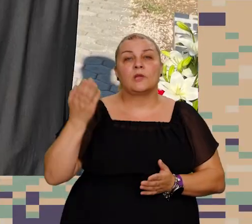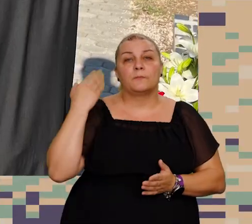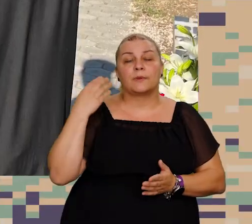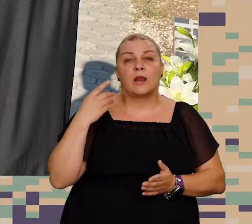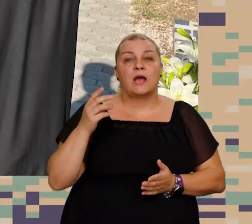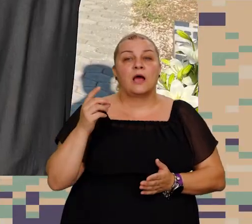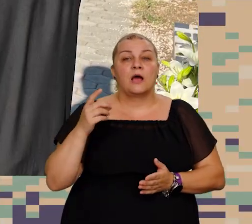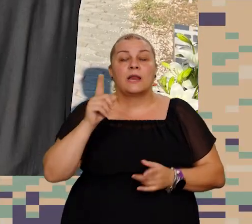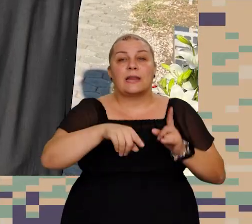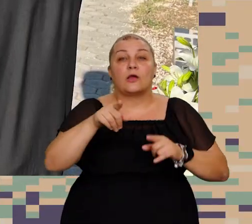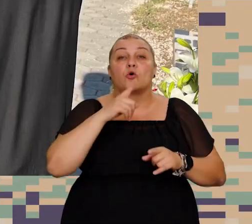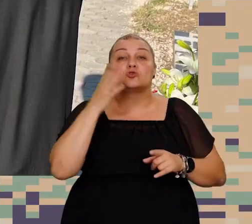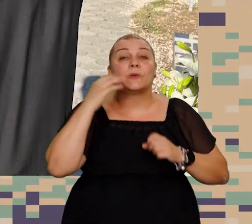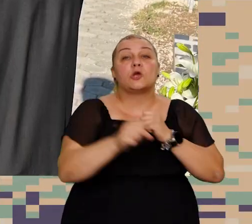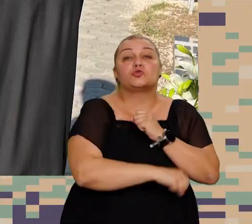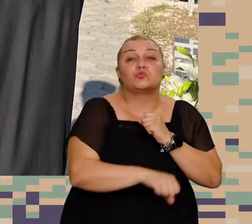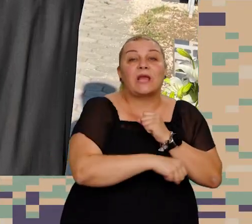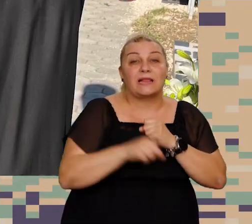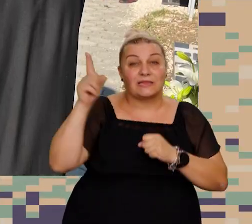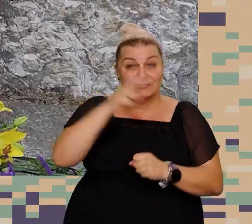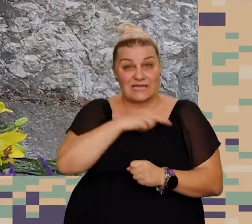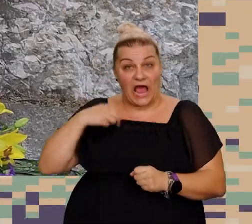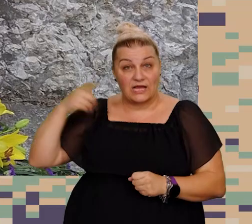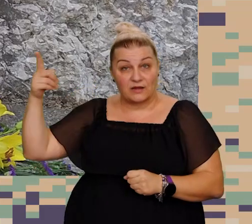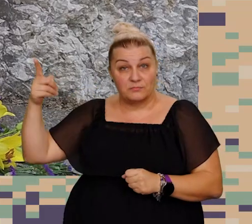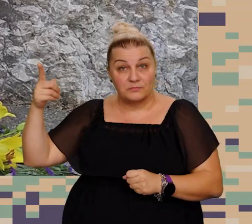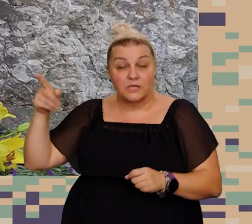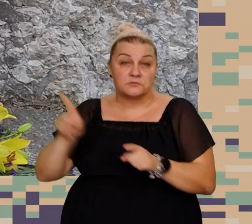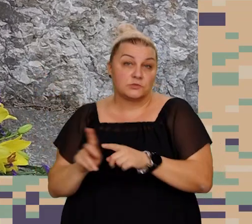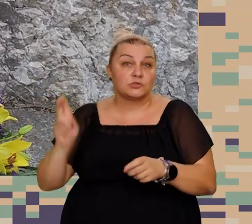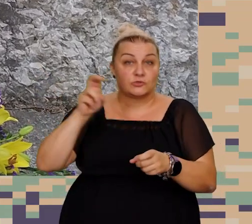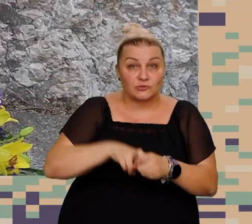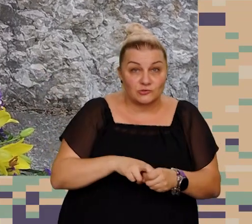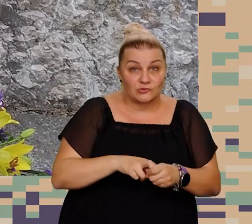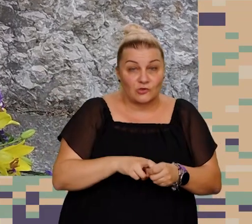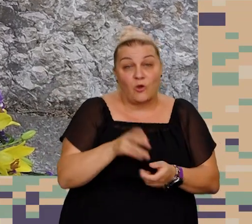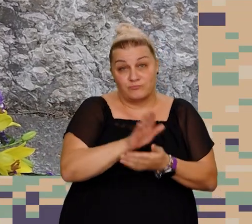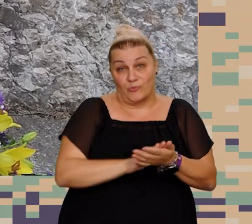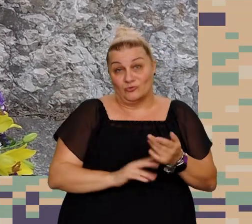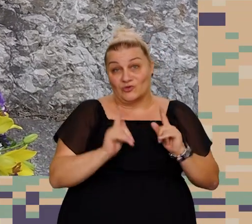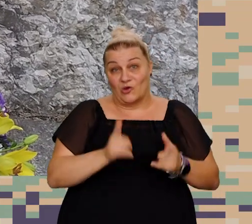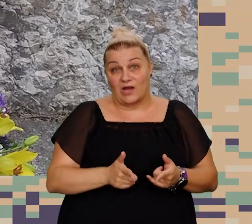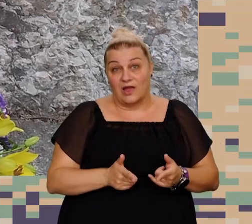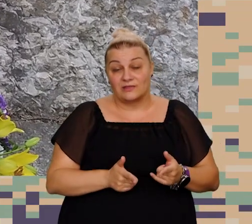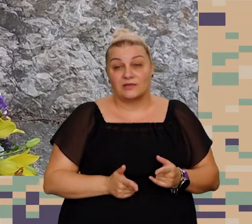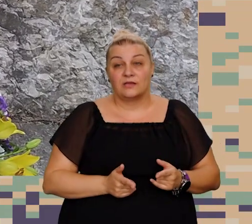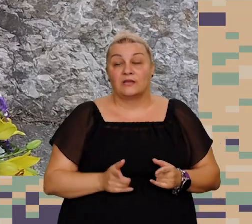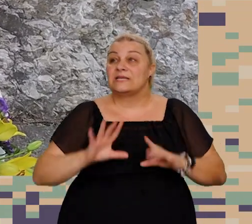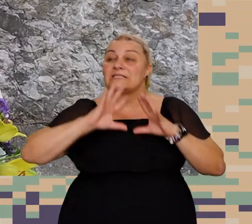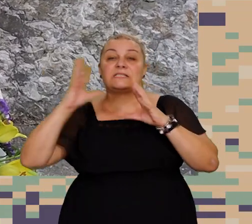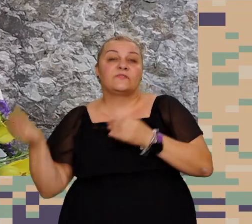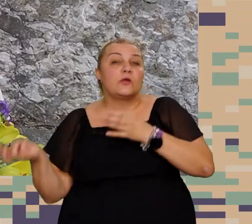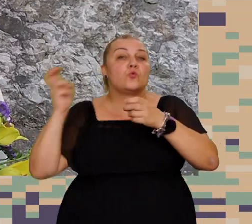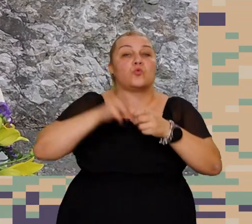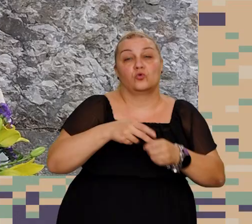bilo je studenata koji su studirali u Zagrebu ili u Splitu. I kad je počeo rat,